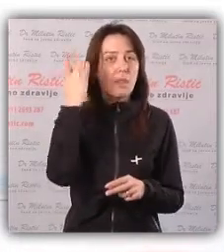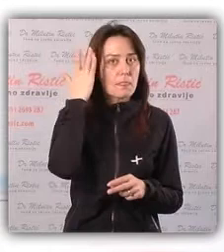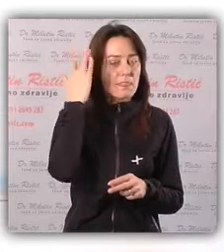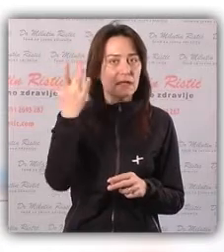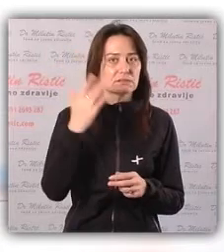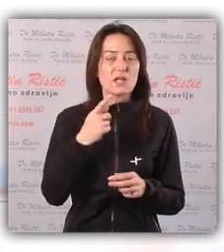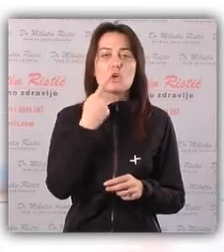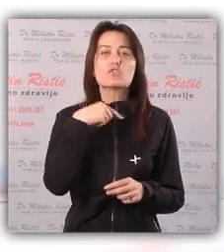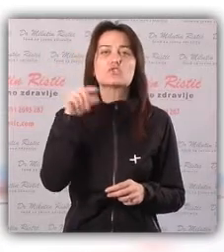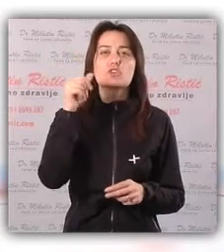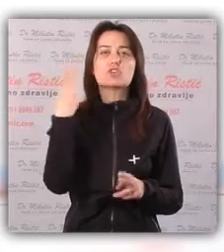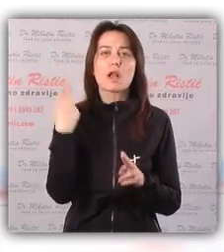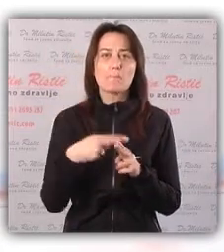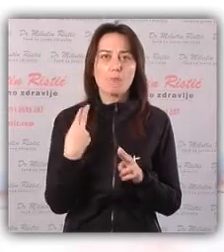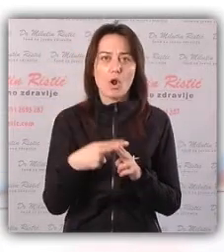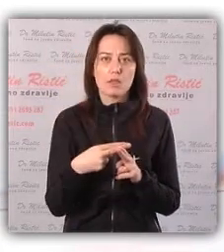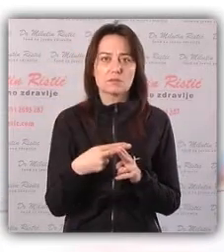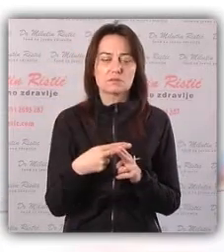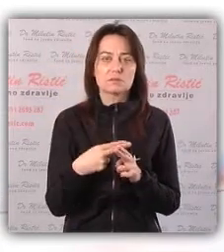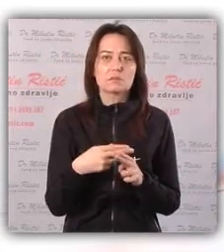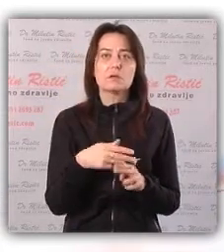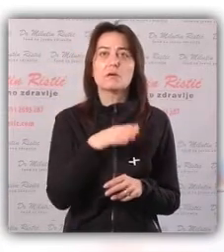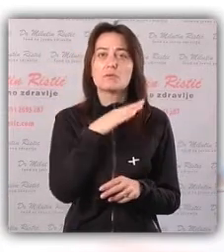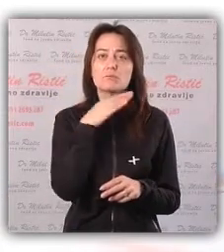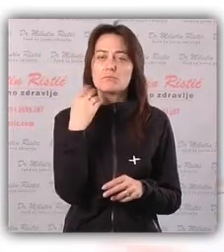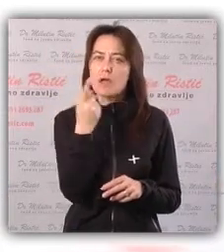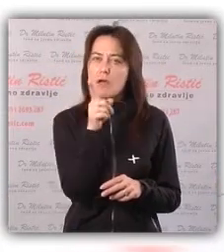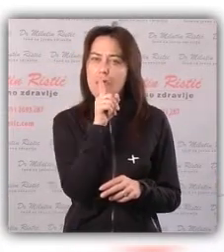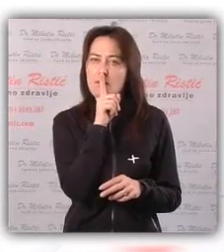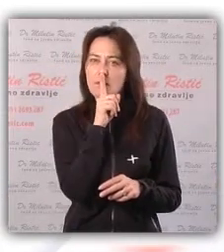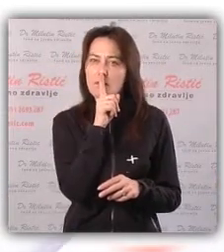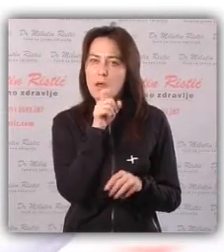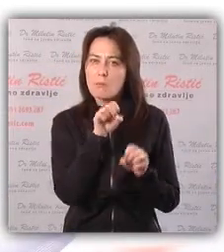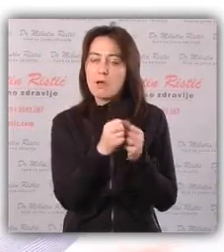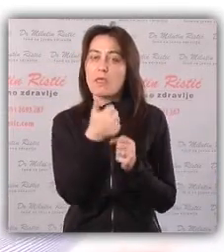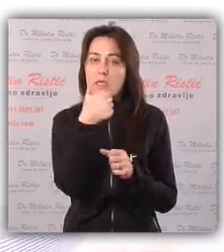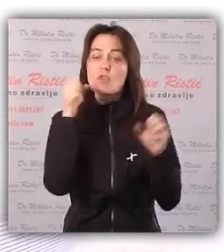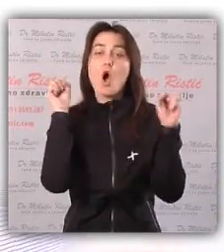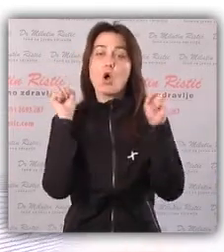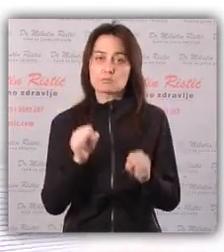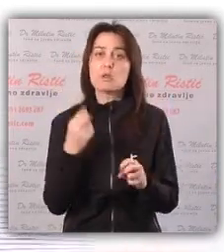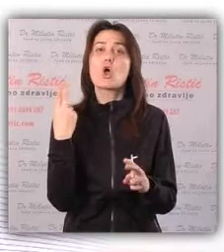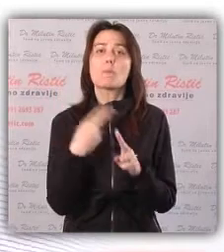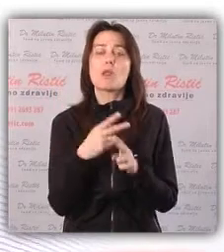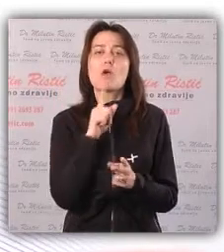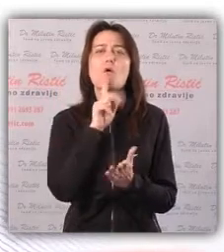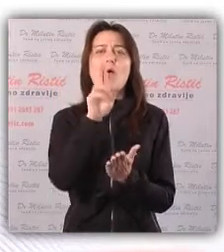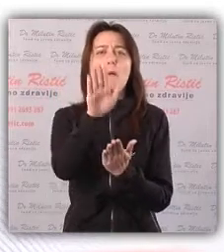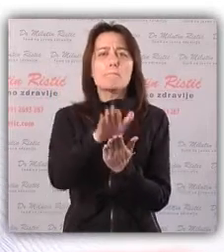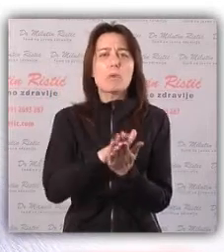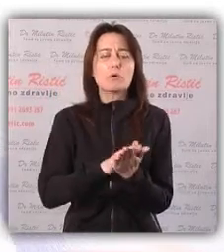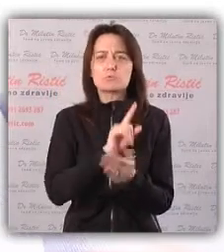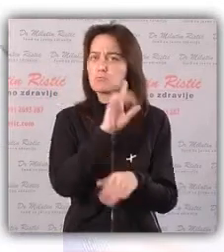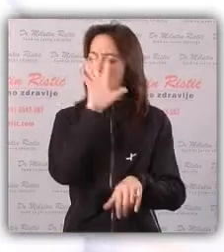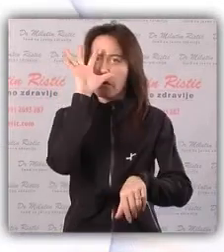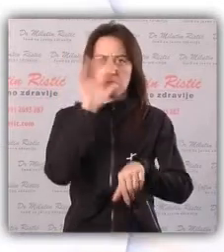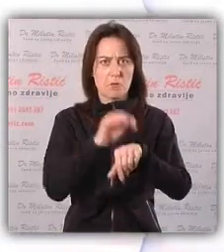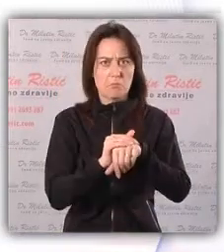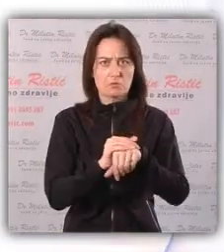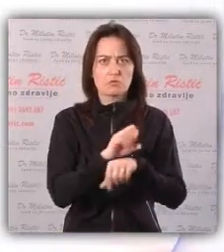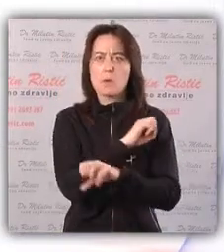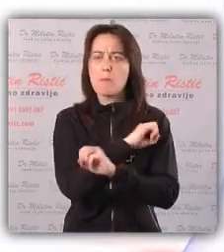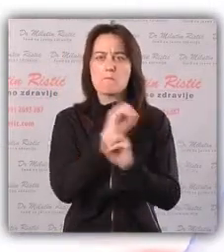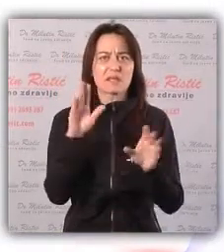ima oboljenje, a da to i ne zna. Šećerna bolest je vrlo podmukla bolest, jedno ozbiljno oboljenje koje